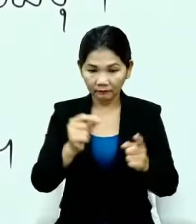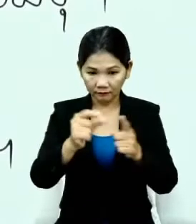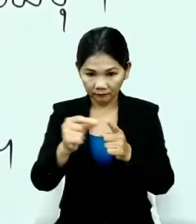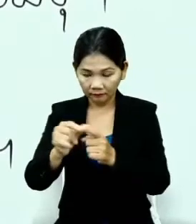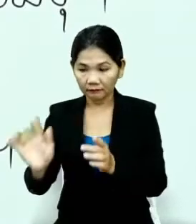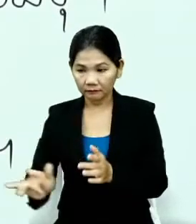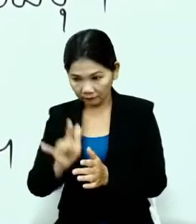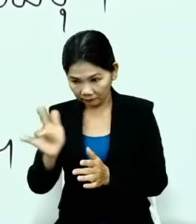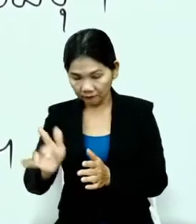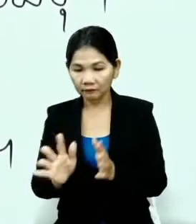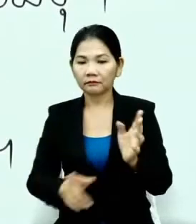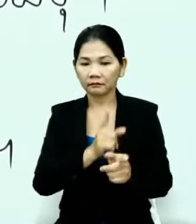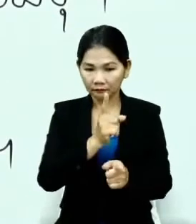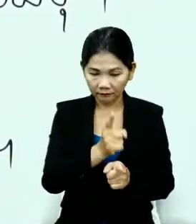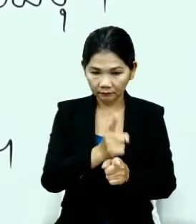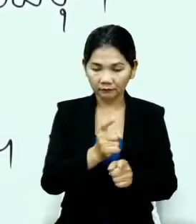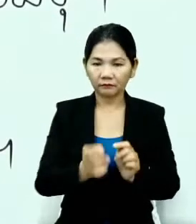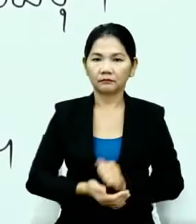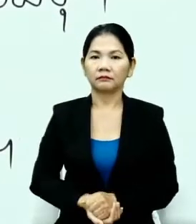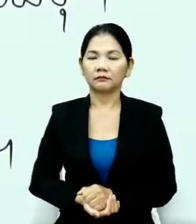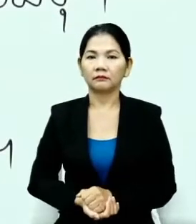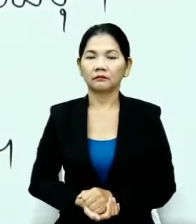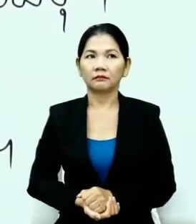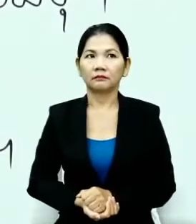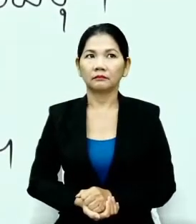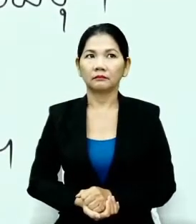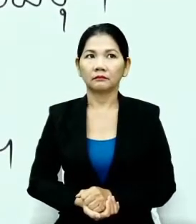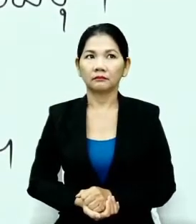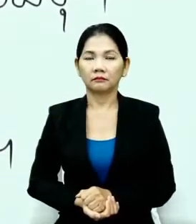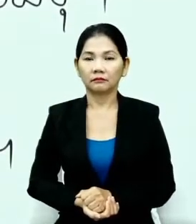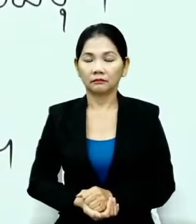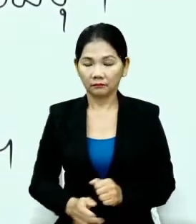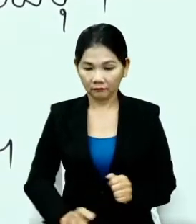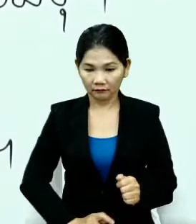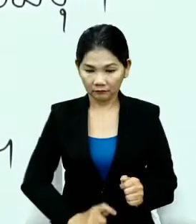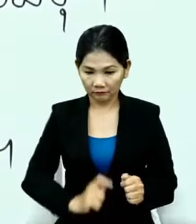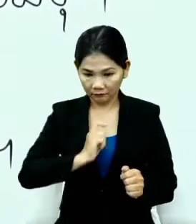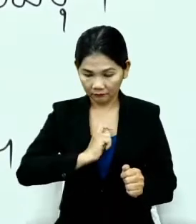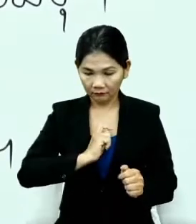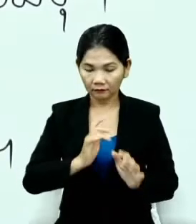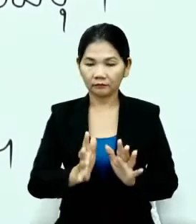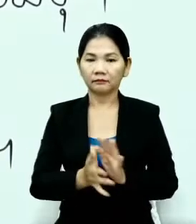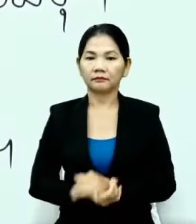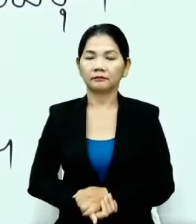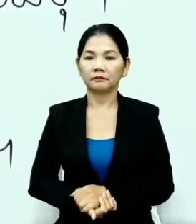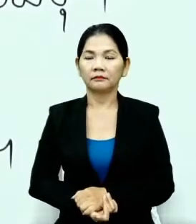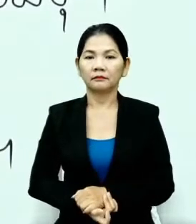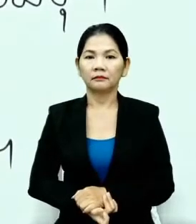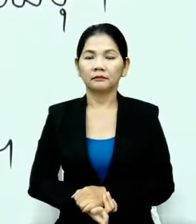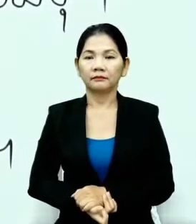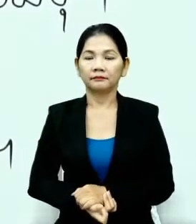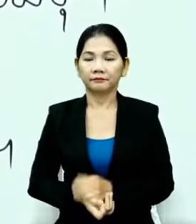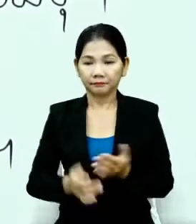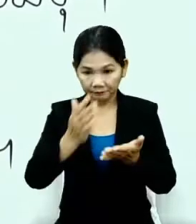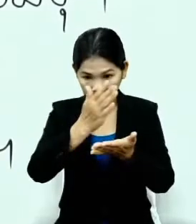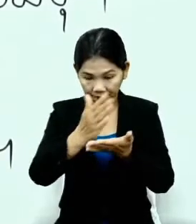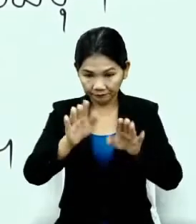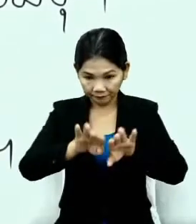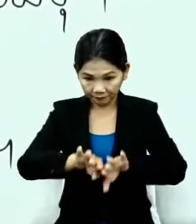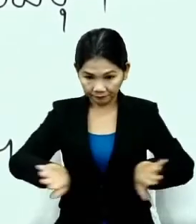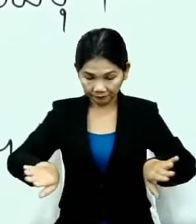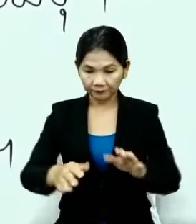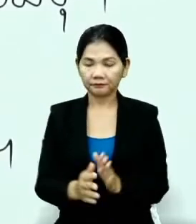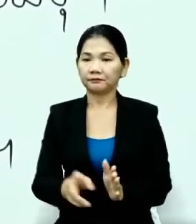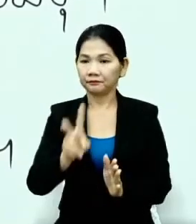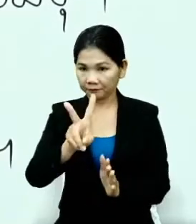nơi tàu prapra bán trầm trời chả nơi khnóng chả ca ru nơi là bỏ cô này con nhé chả con trai bán chạy đắt bị tùm